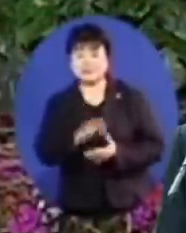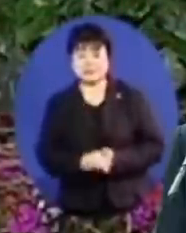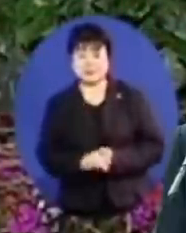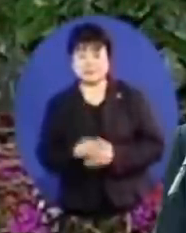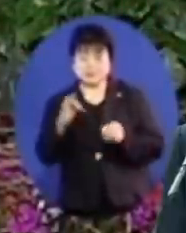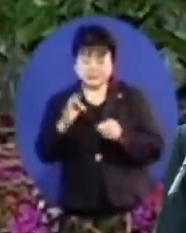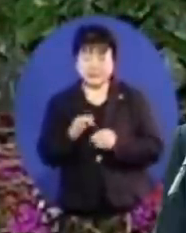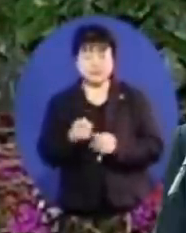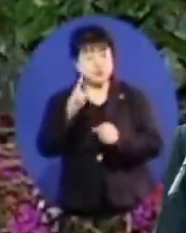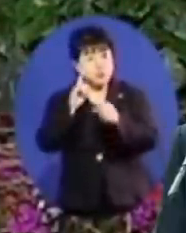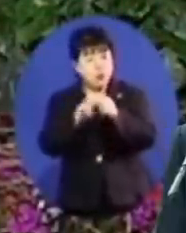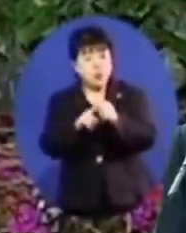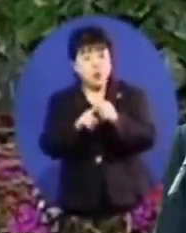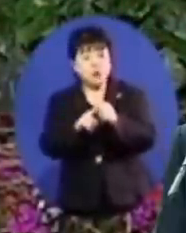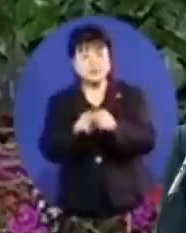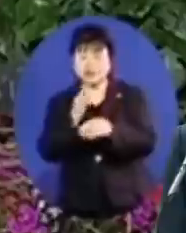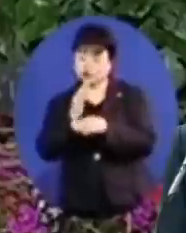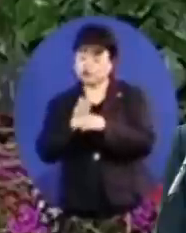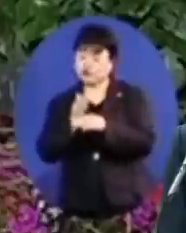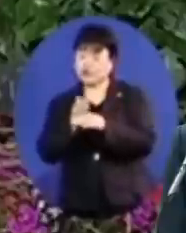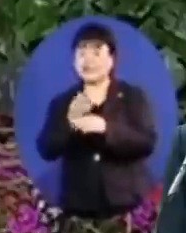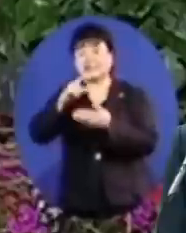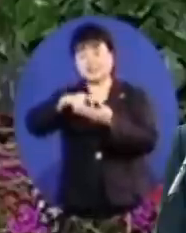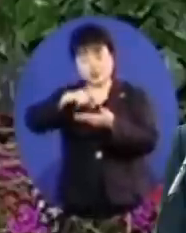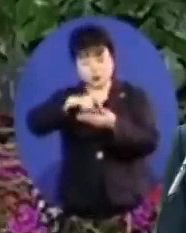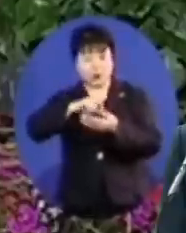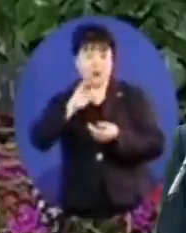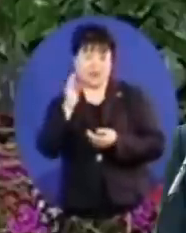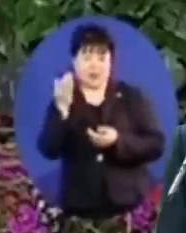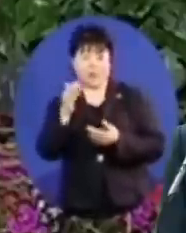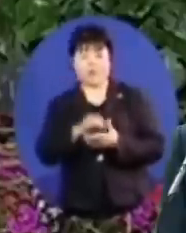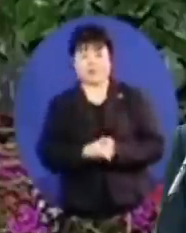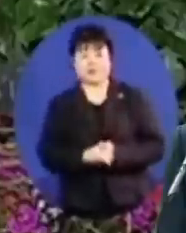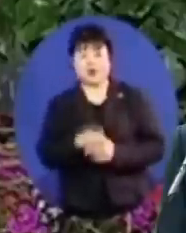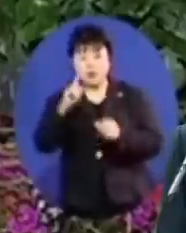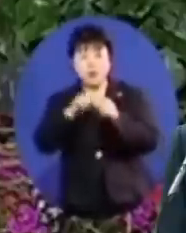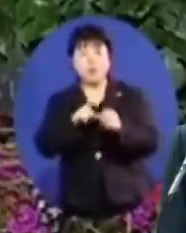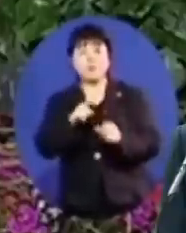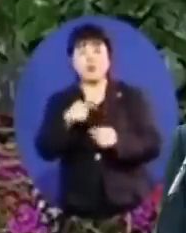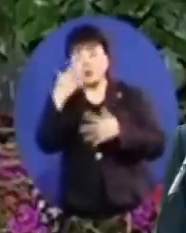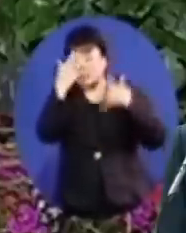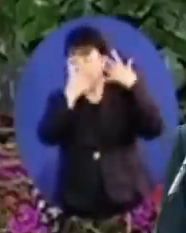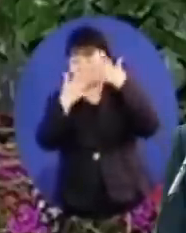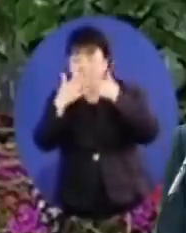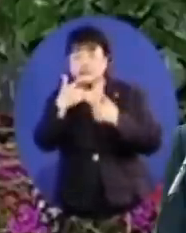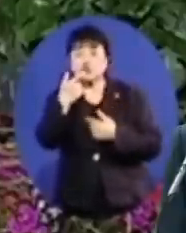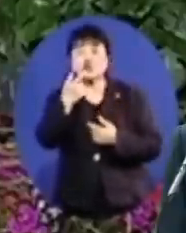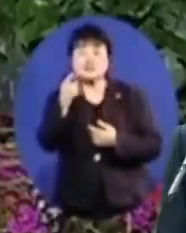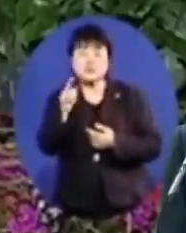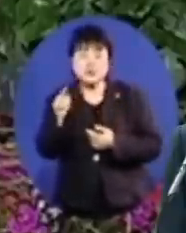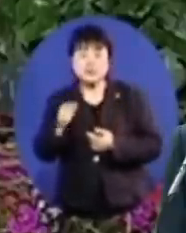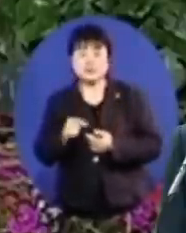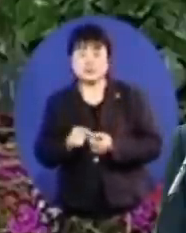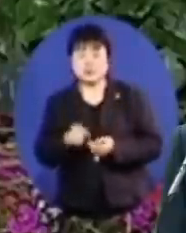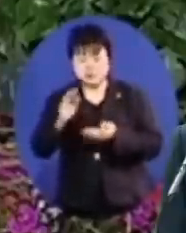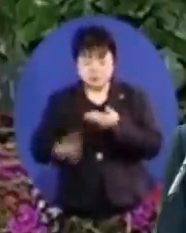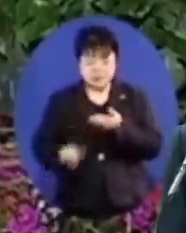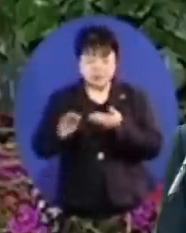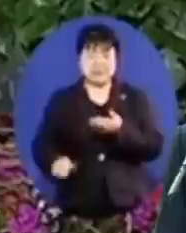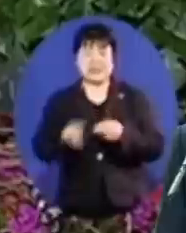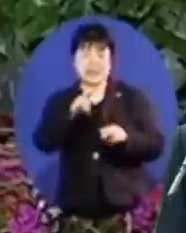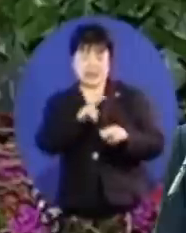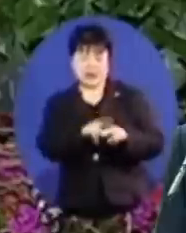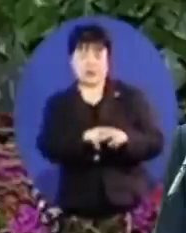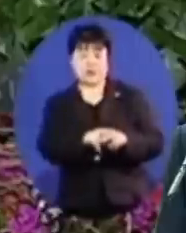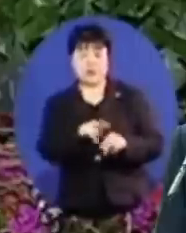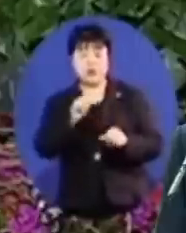10%는 사회의 중상층 인사가 되었으며 목표가 희미했던 60%는 중하위층이 되고